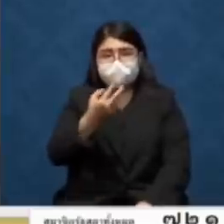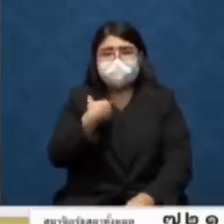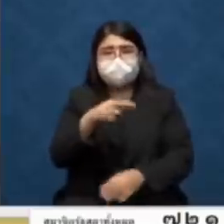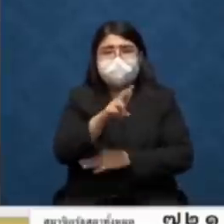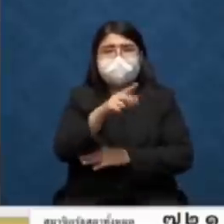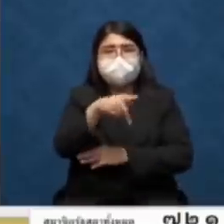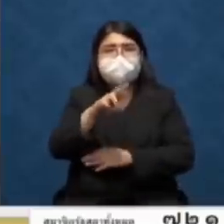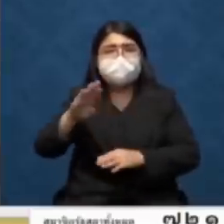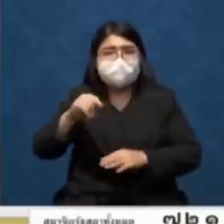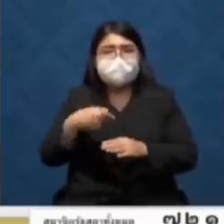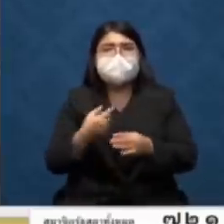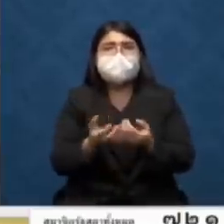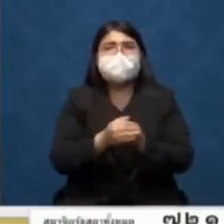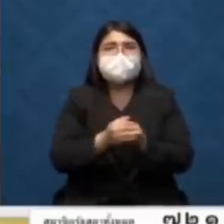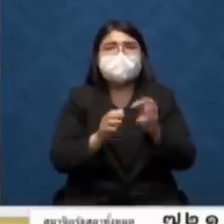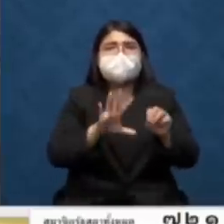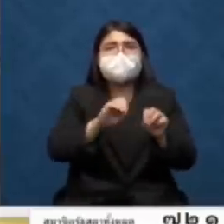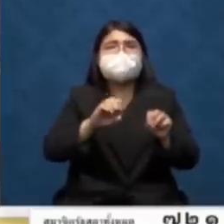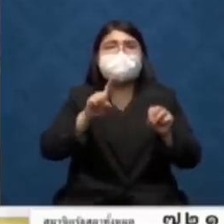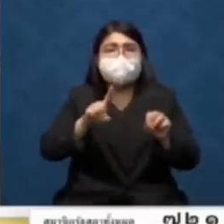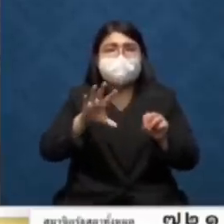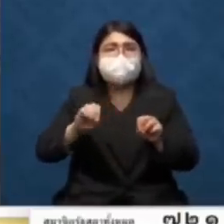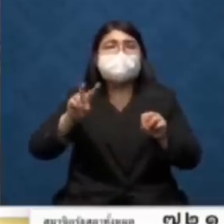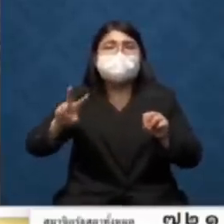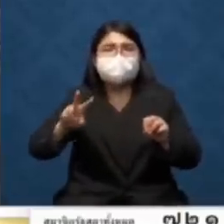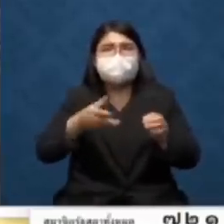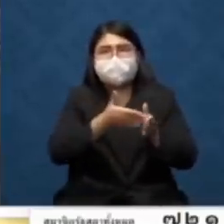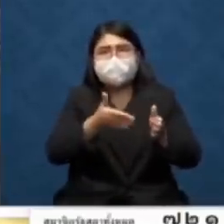per